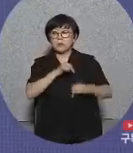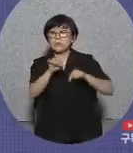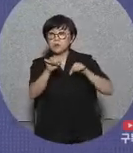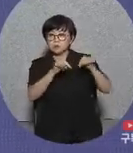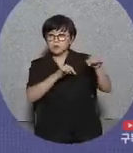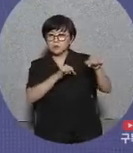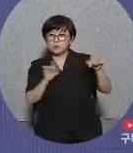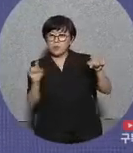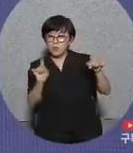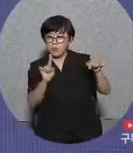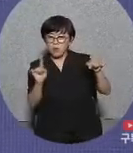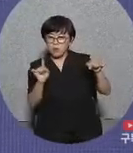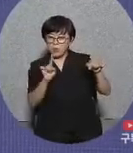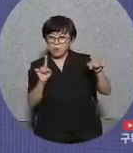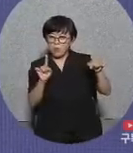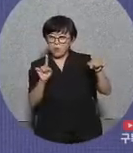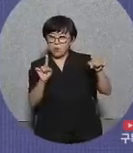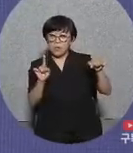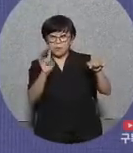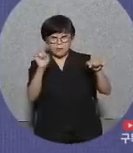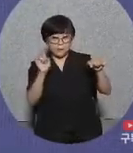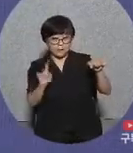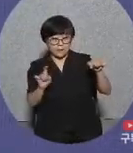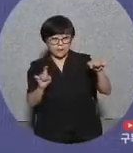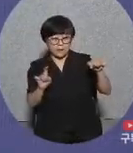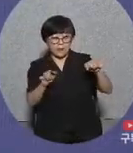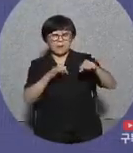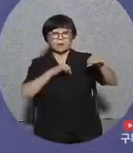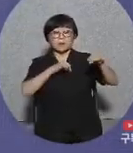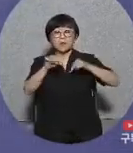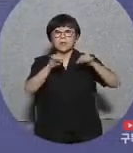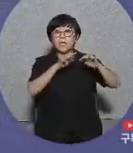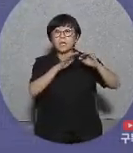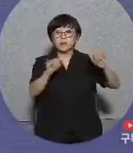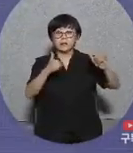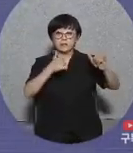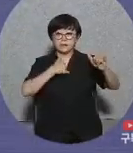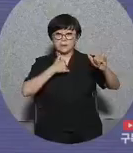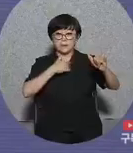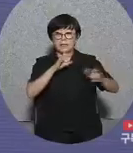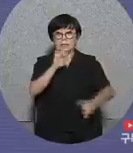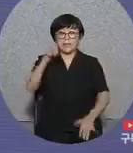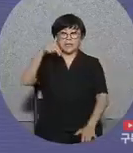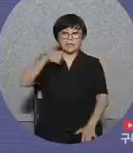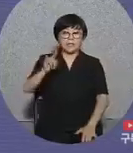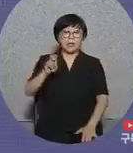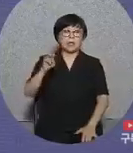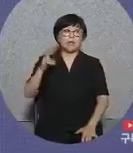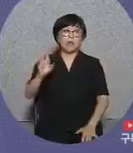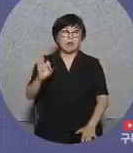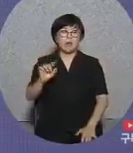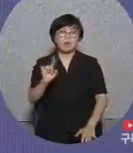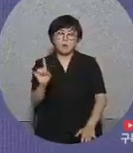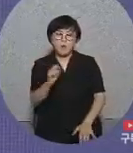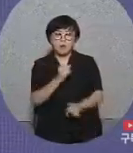과연 무엇인가 정치인 이제 명은 무엇을 하는 사람인가